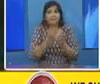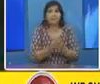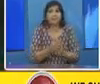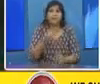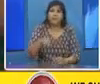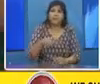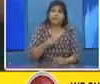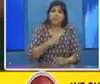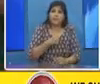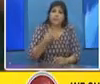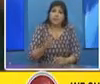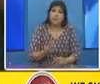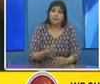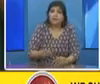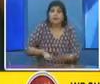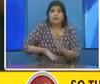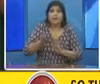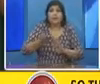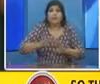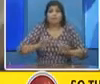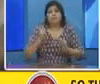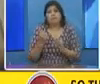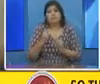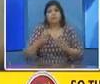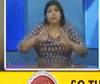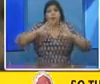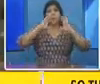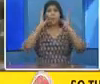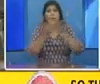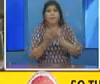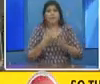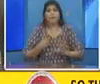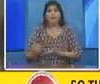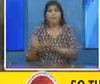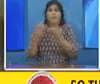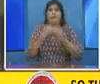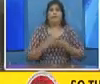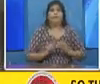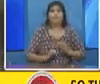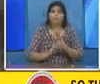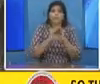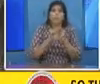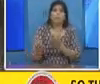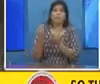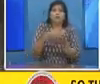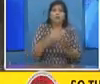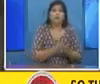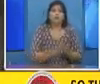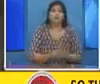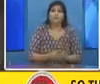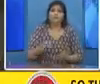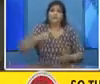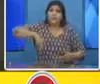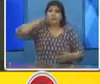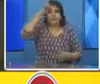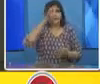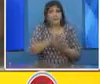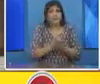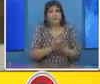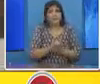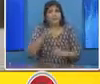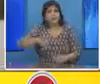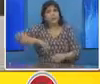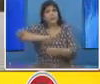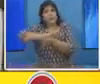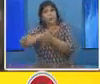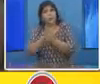और हमें हेल्थियर प्लेनेट बनाने में अपना योगदान दे सके। मेरे प्यारे देशवासियों,